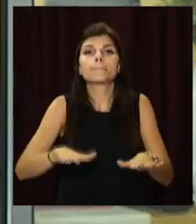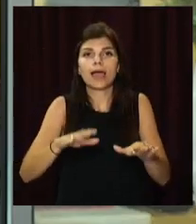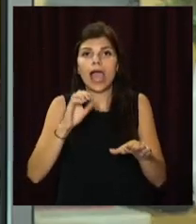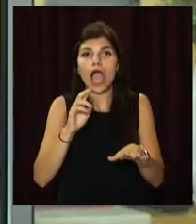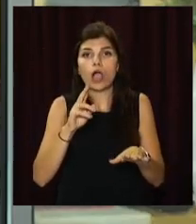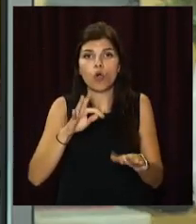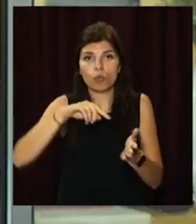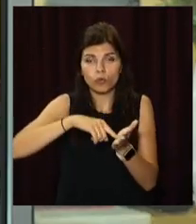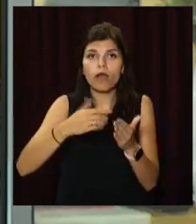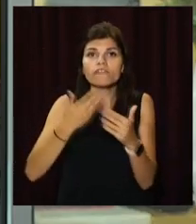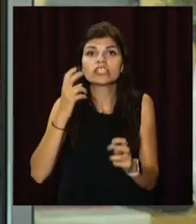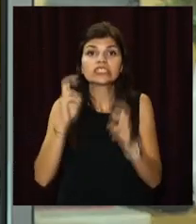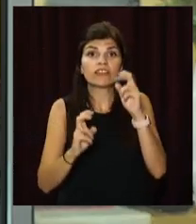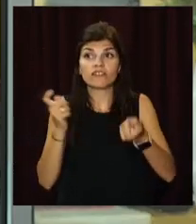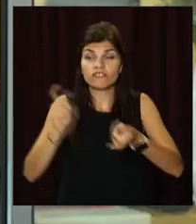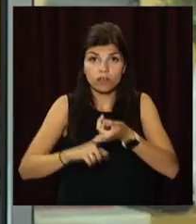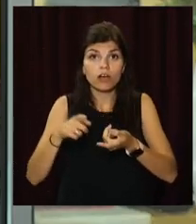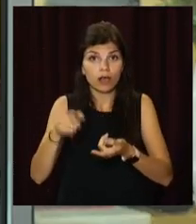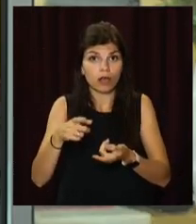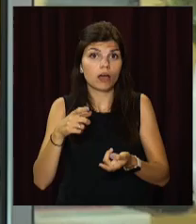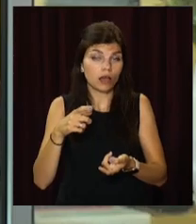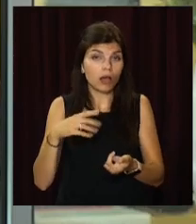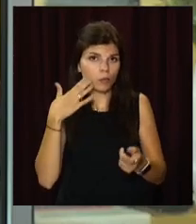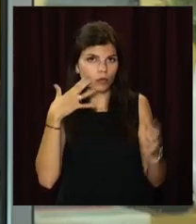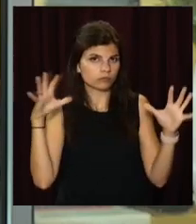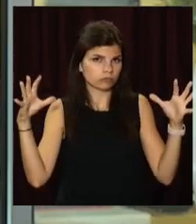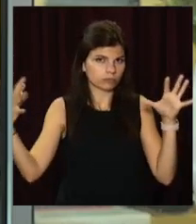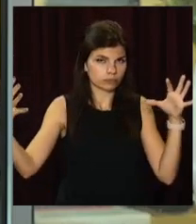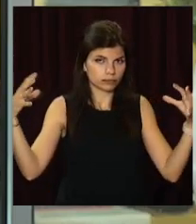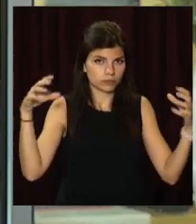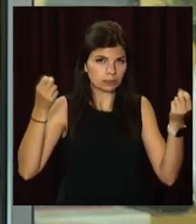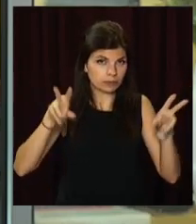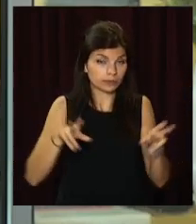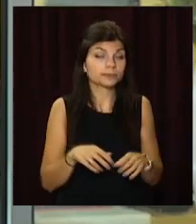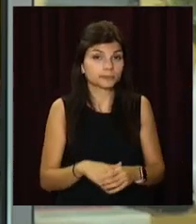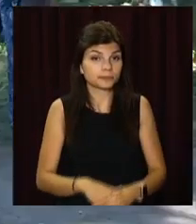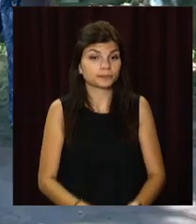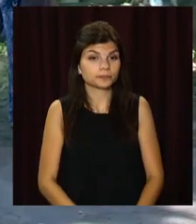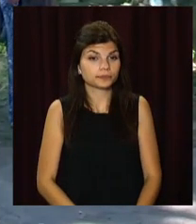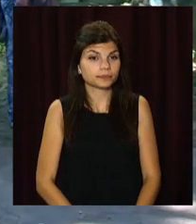екопостів залежить від підприємства, на викиди якого він орієнтований. Подробиці далі в сюжеті.